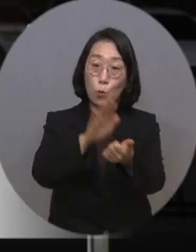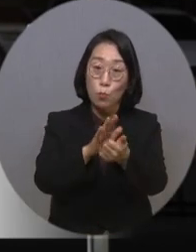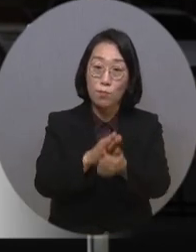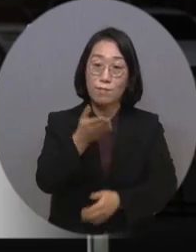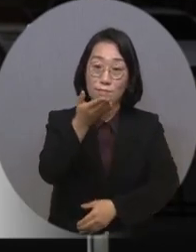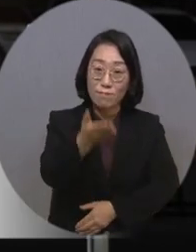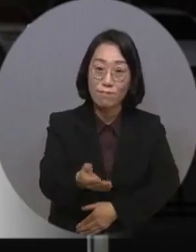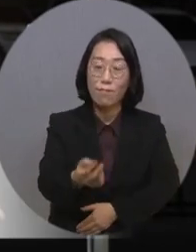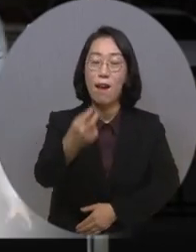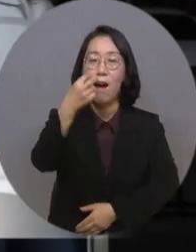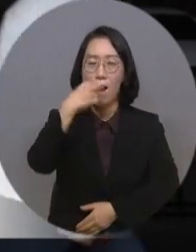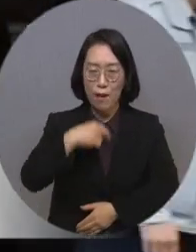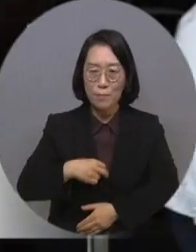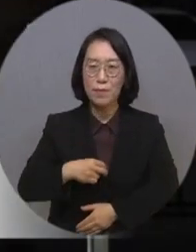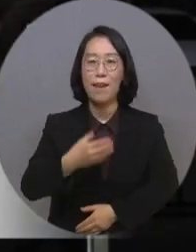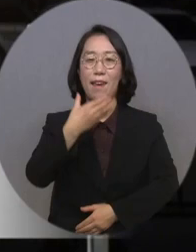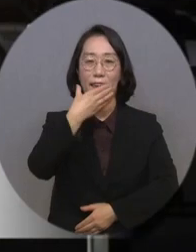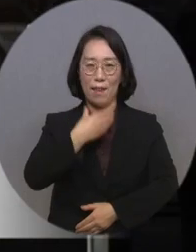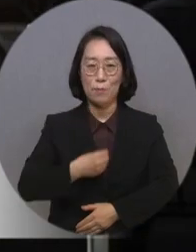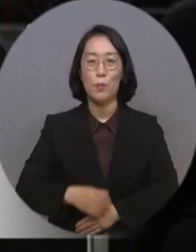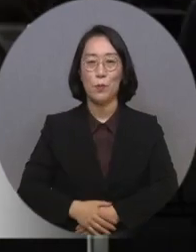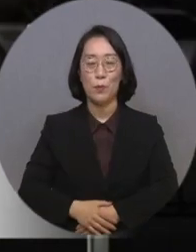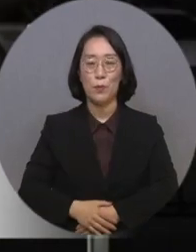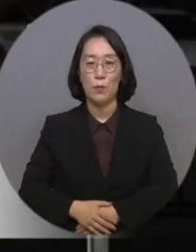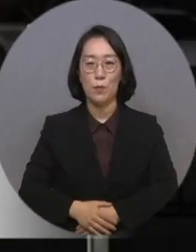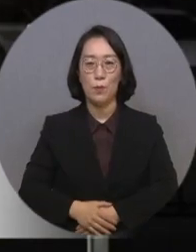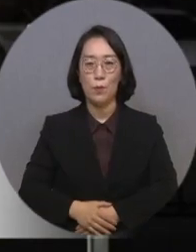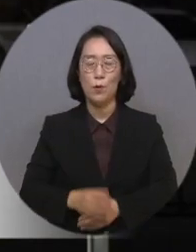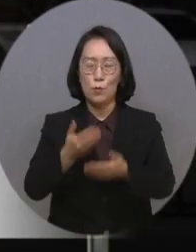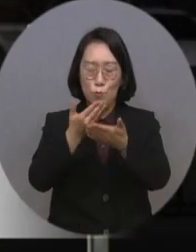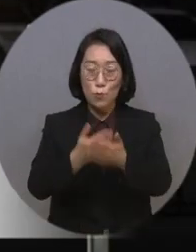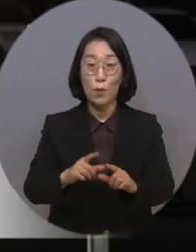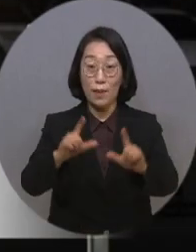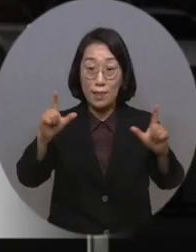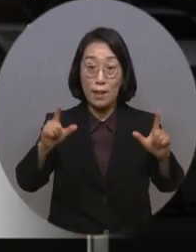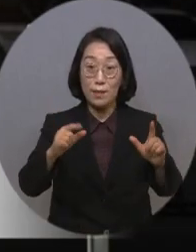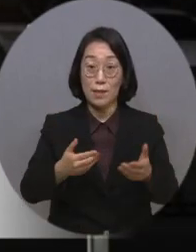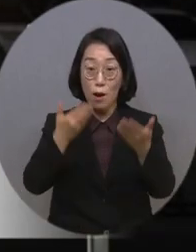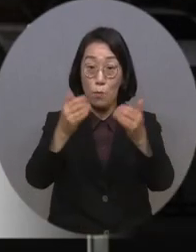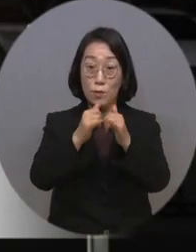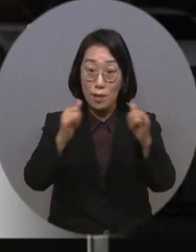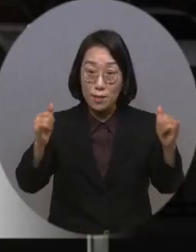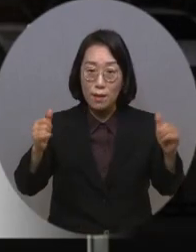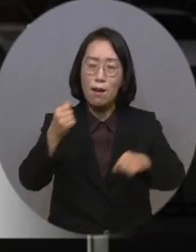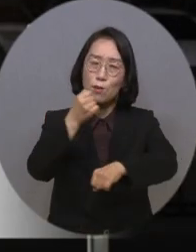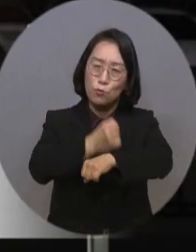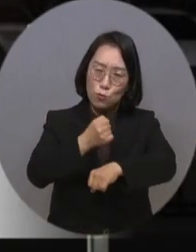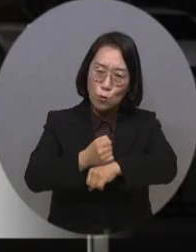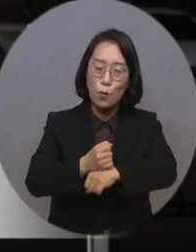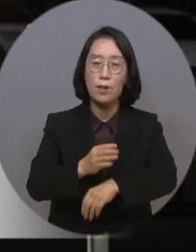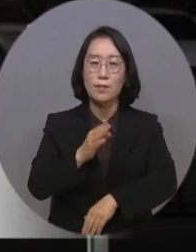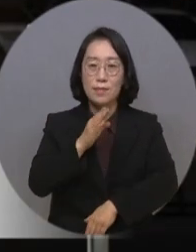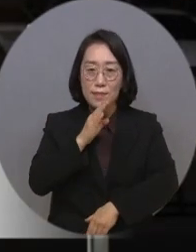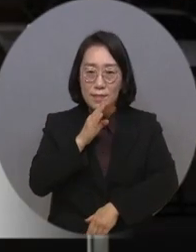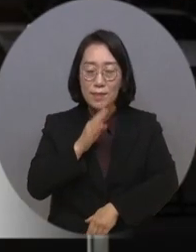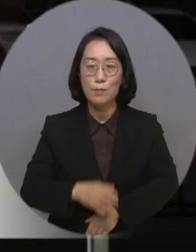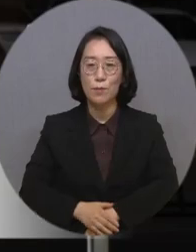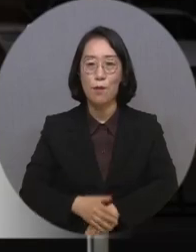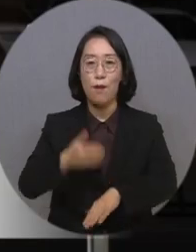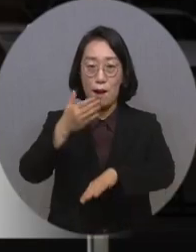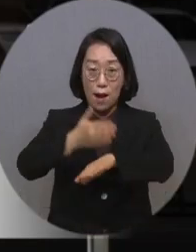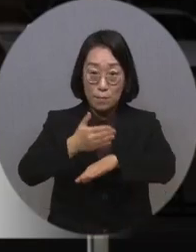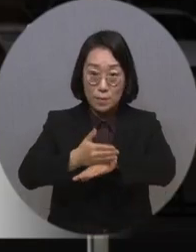도움을 받는 사람도 행복하기 때문입니다 이러한 뜻깊은 날 자원봉사자들 그동안 너고의 진심으로